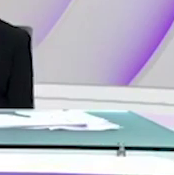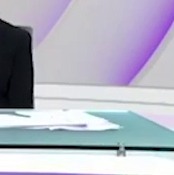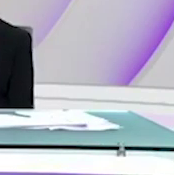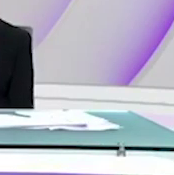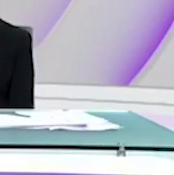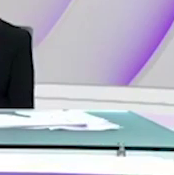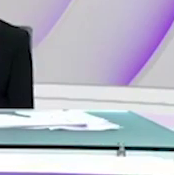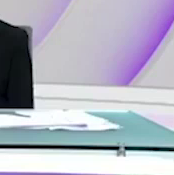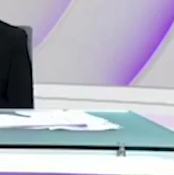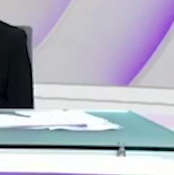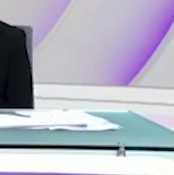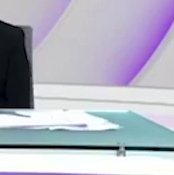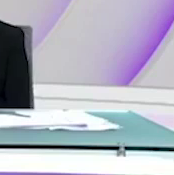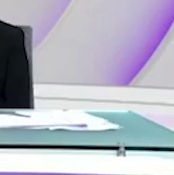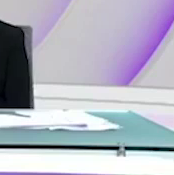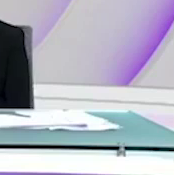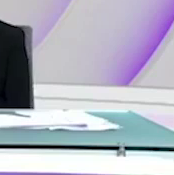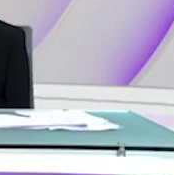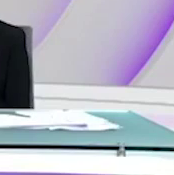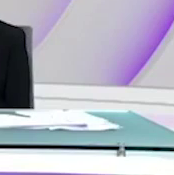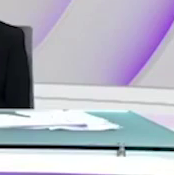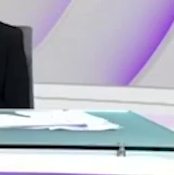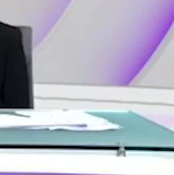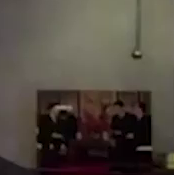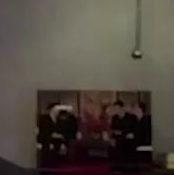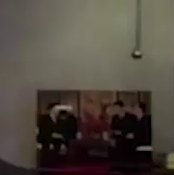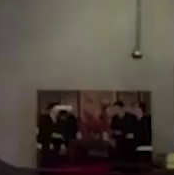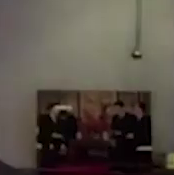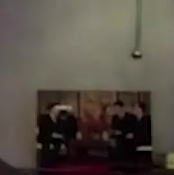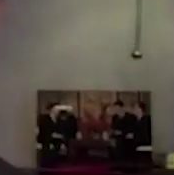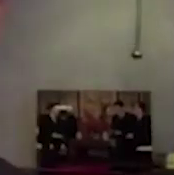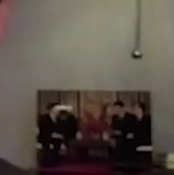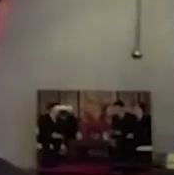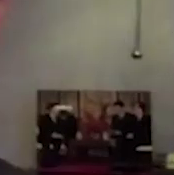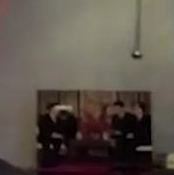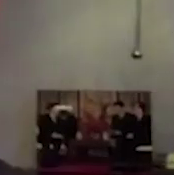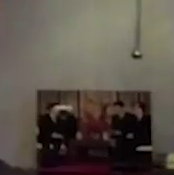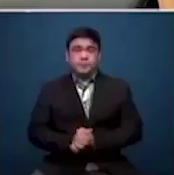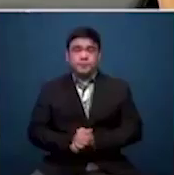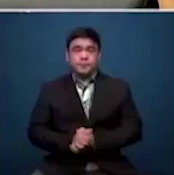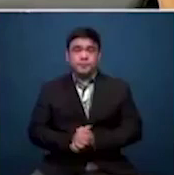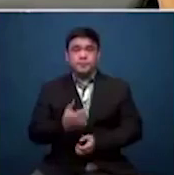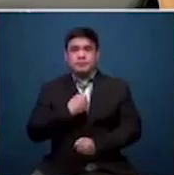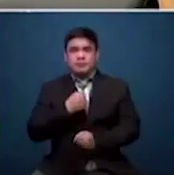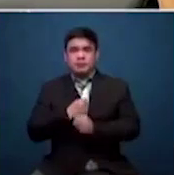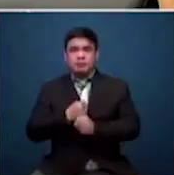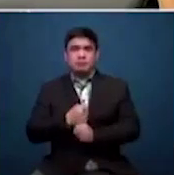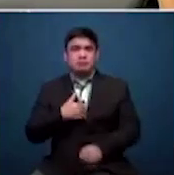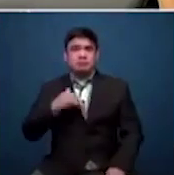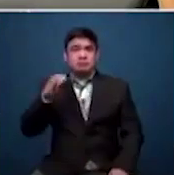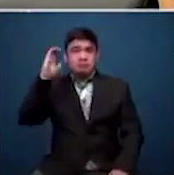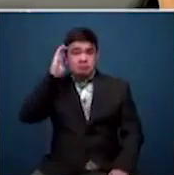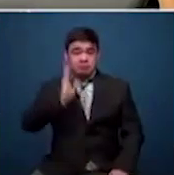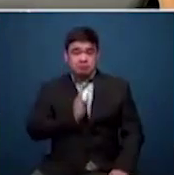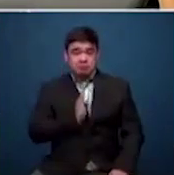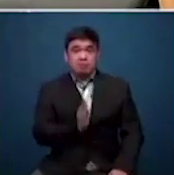ำให้หนึ่งในสมาชิกวุฒิสภาก็คือคุณประพันธ์คูณมีบอกว่าคุณทักษิณพูดแบบนี้ไม่ได้นะก็เลยออกม